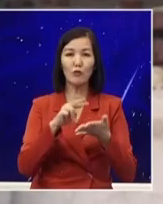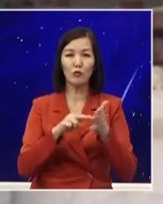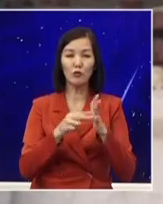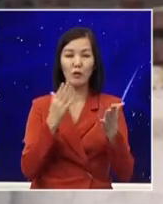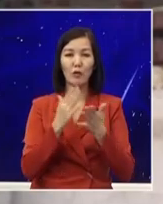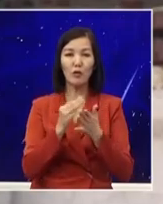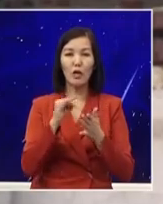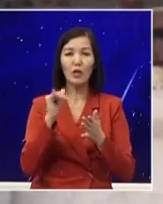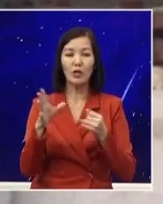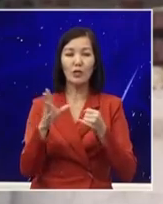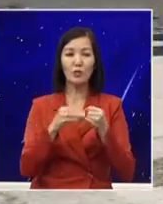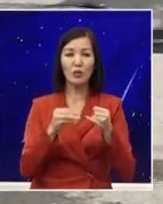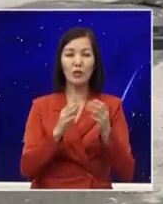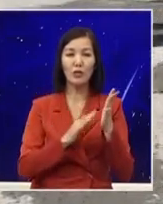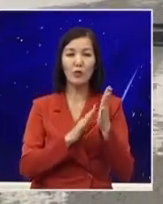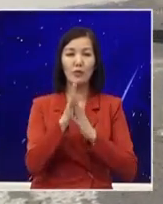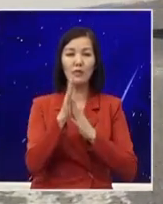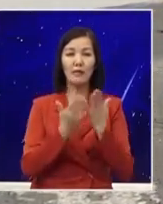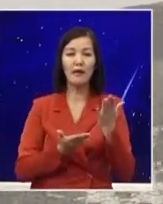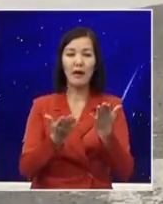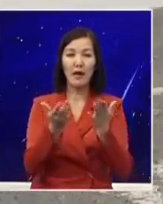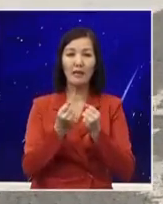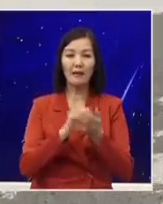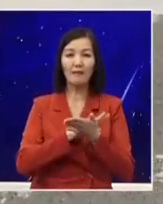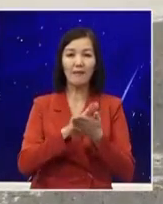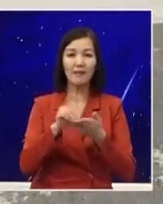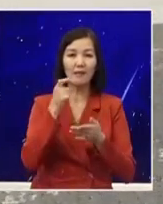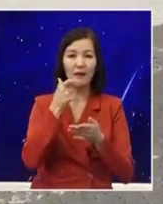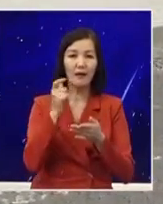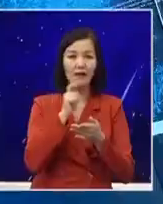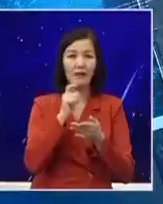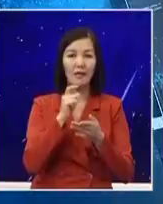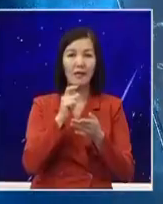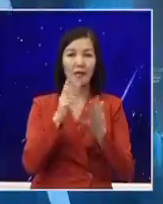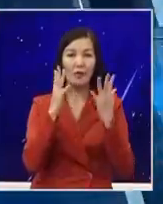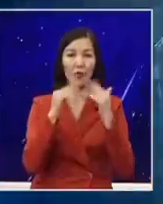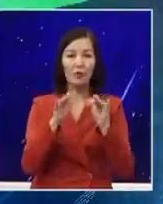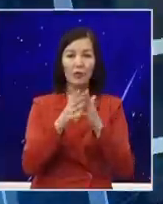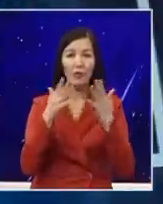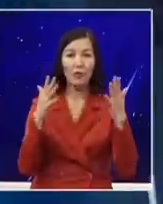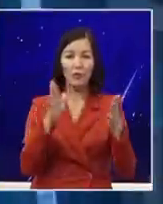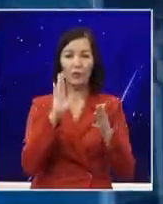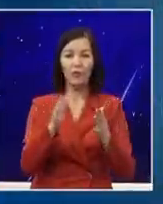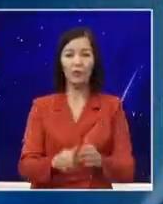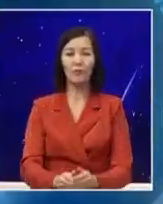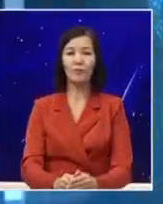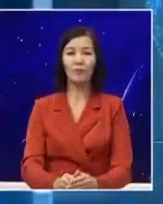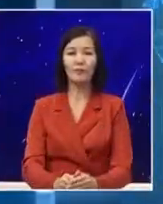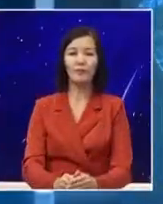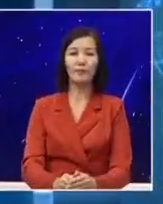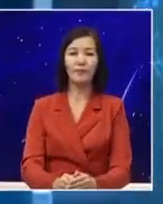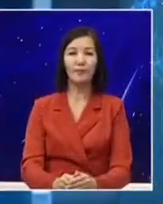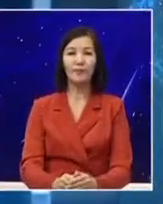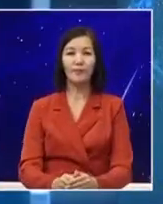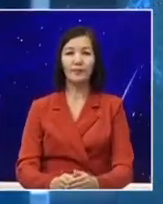Осылайша Жетісу топырағында өскен өнімнен алынатын таза қант көлемі көбеймек. Камшат Мұхамеджан, Абзал Нүсіп, Жетісу арнасы,